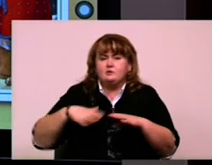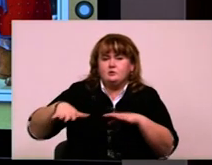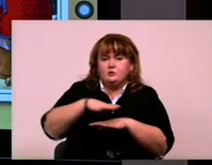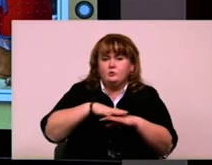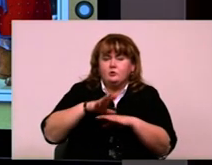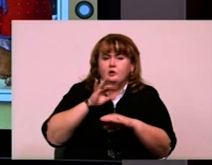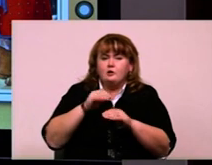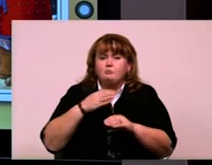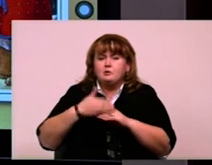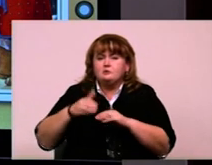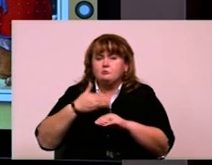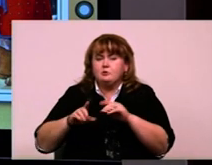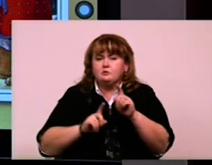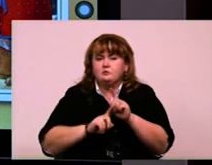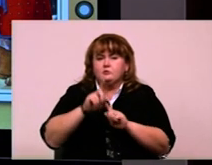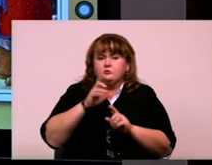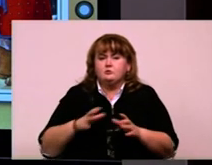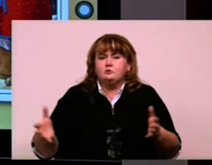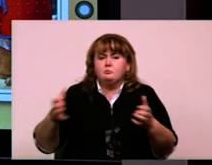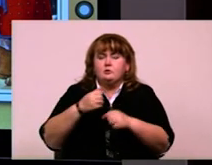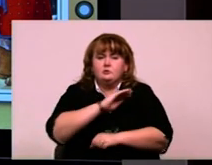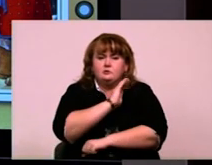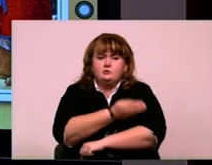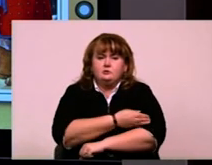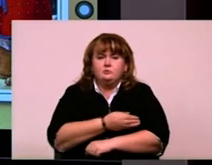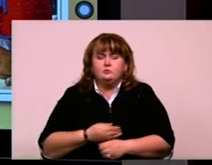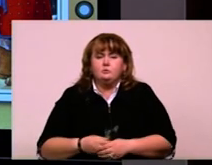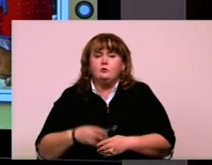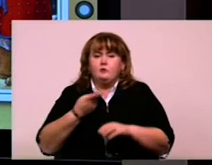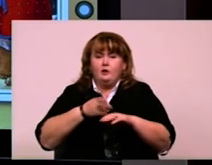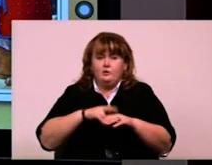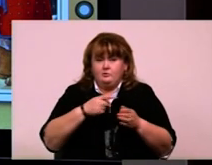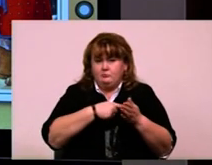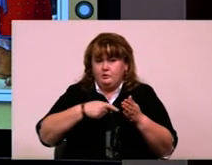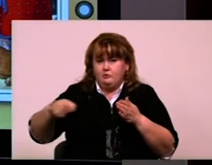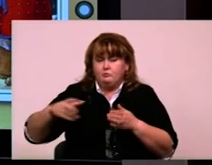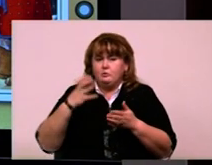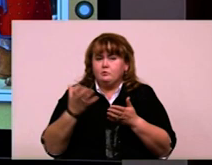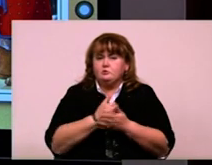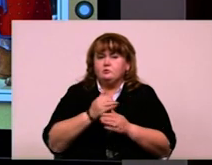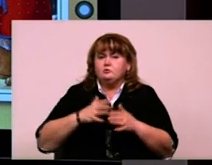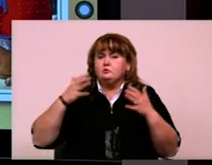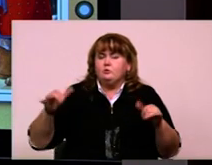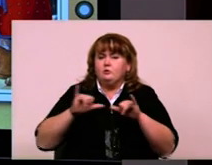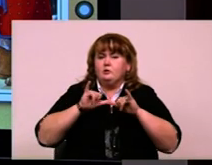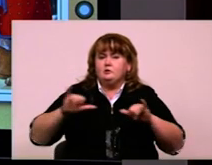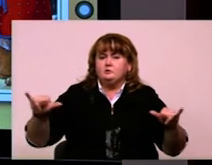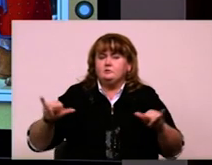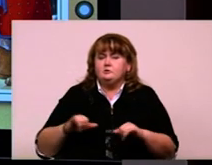территории и постепенно начинает набирать силу. В этот период получает широкое